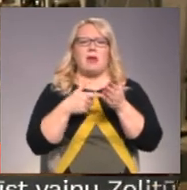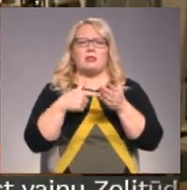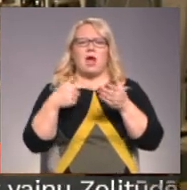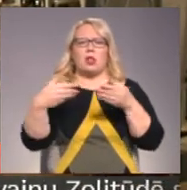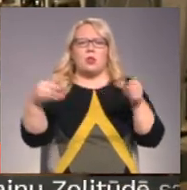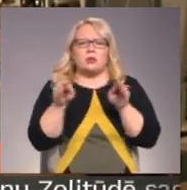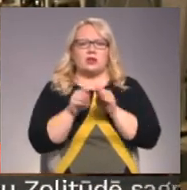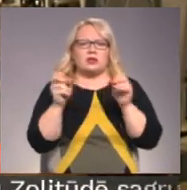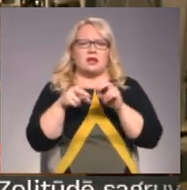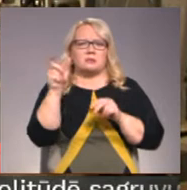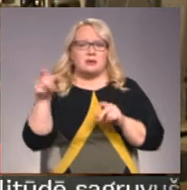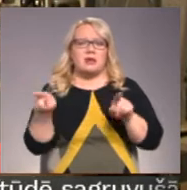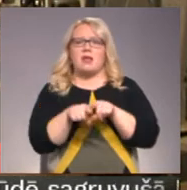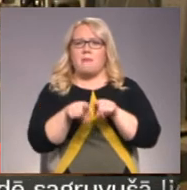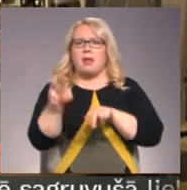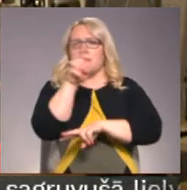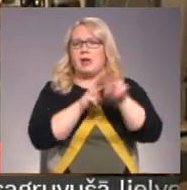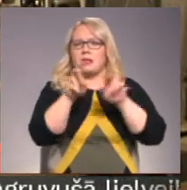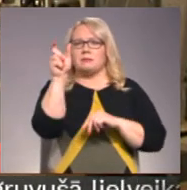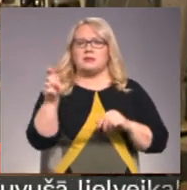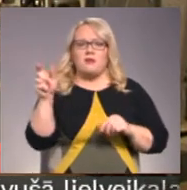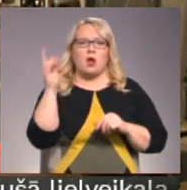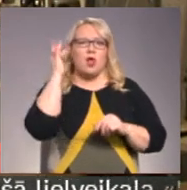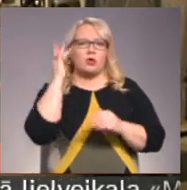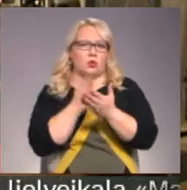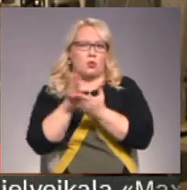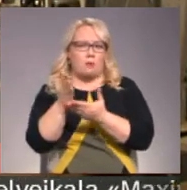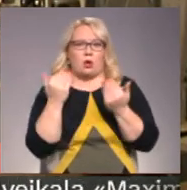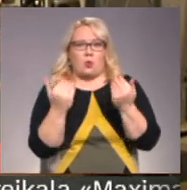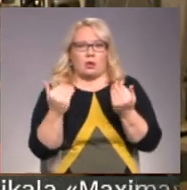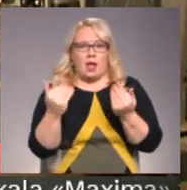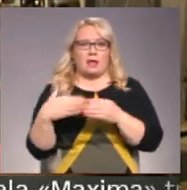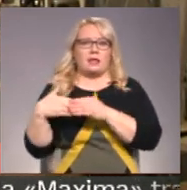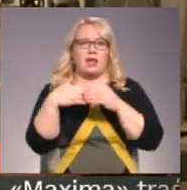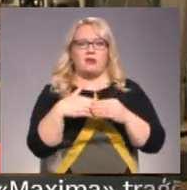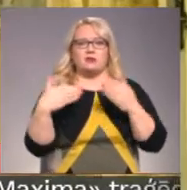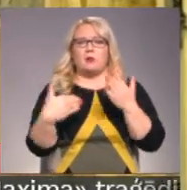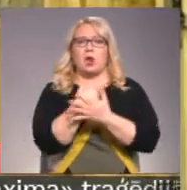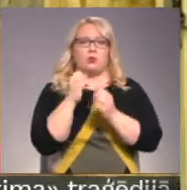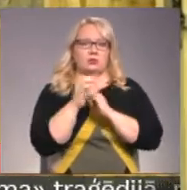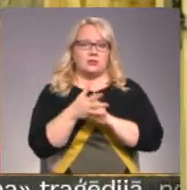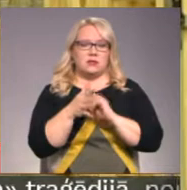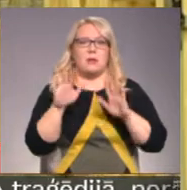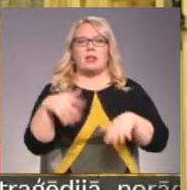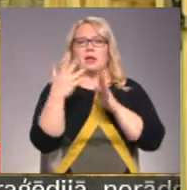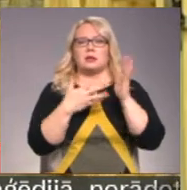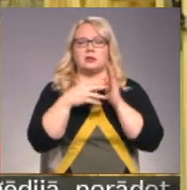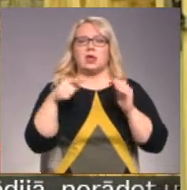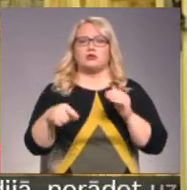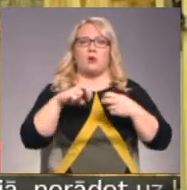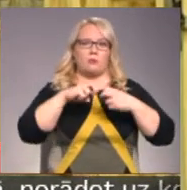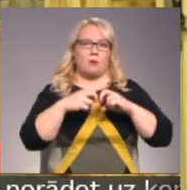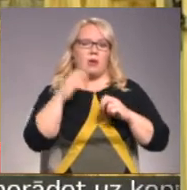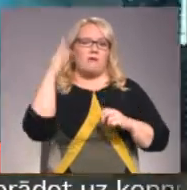locīšanas speciālisti, bet tāpat meklējam cilvēkus loģistikas jomā, jo pašreiz ieviešam jaunu sistēmu. Lai risinātu šo problēmu, Ventspilī